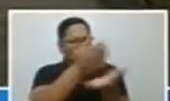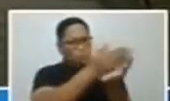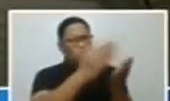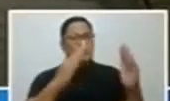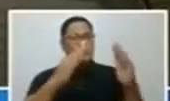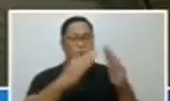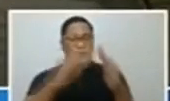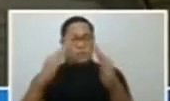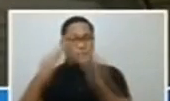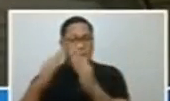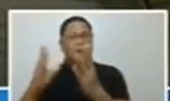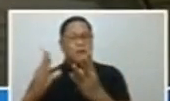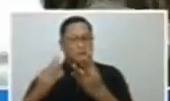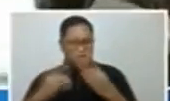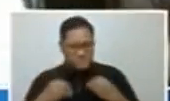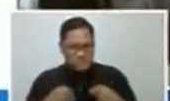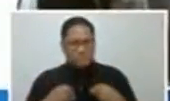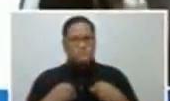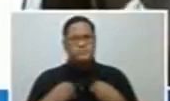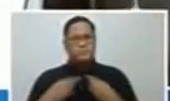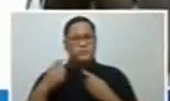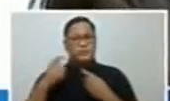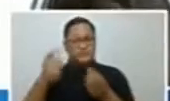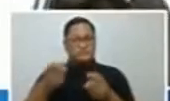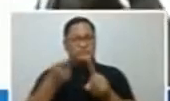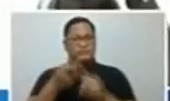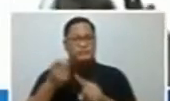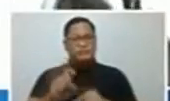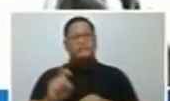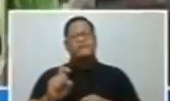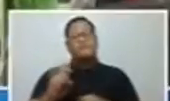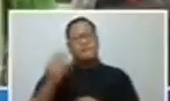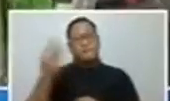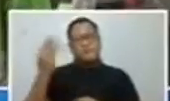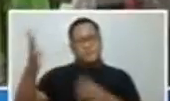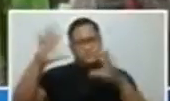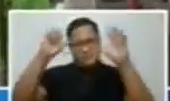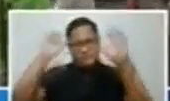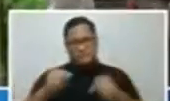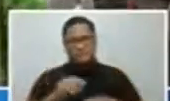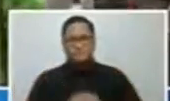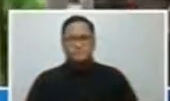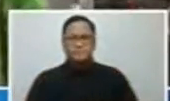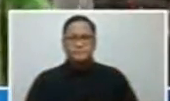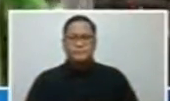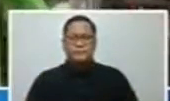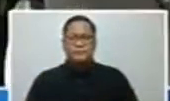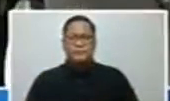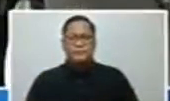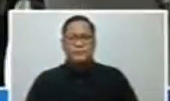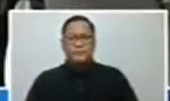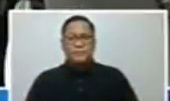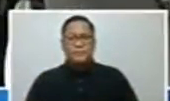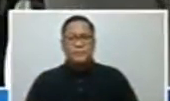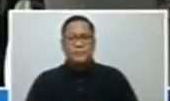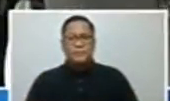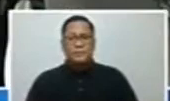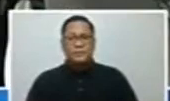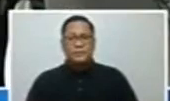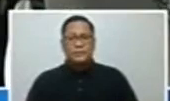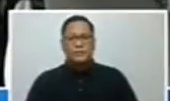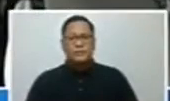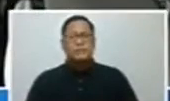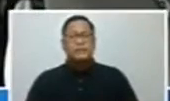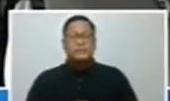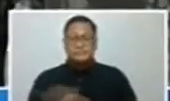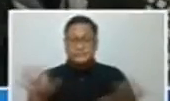mabilis at maayos na pagtugon sa kanilang mga hinaing at pangailangan. Ngayong naharap sa pandemya ang maraming